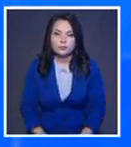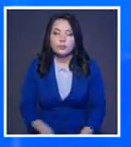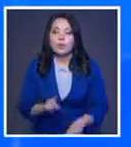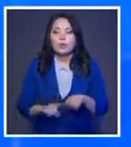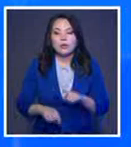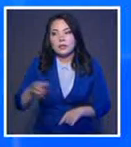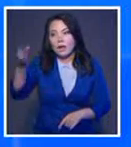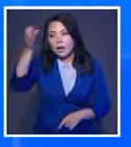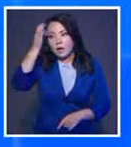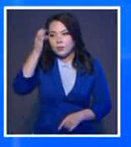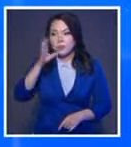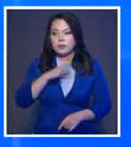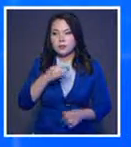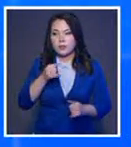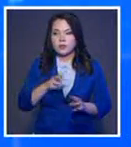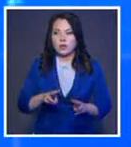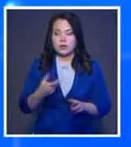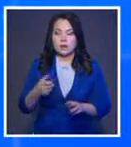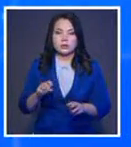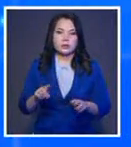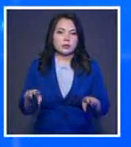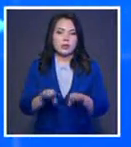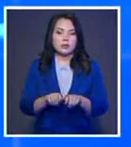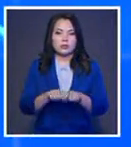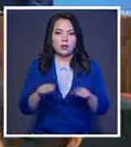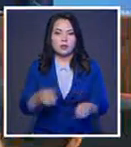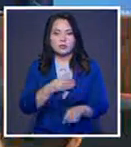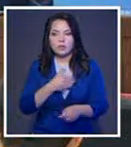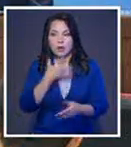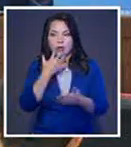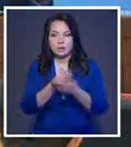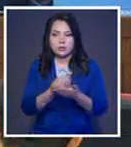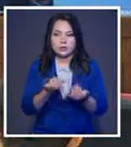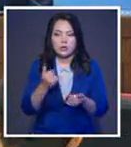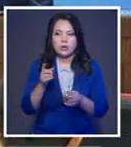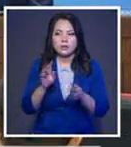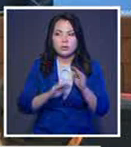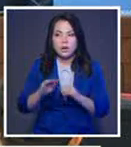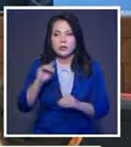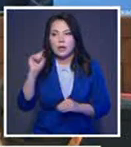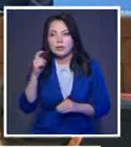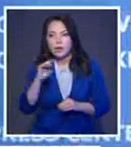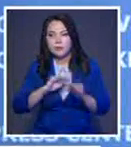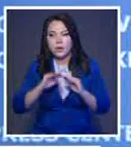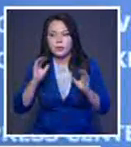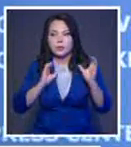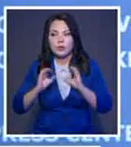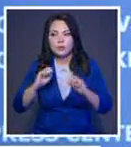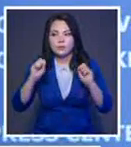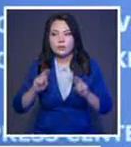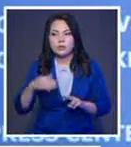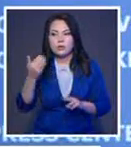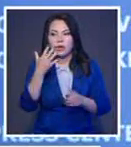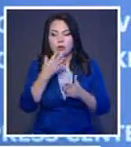Отандық ғалымдар көмірден газ алмақ. Бұл туралы бүгін үкімет үйінде өткен баспасөз мәслихатында көмір химиясы және технологиясы институтының директоры